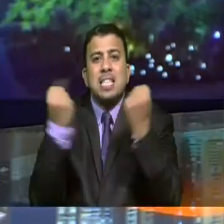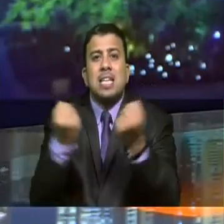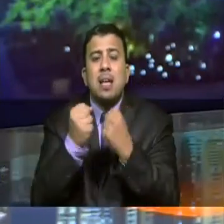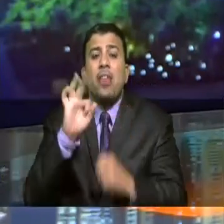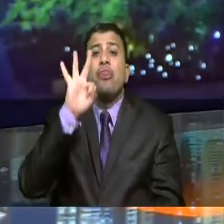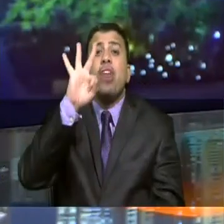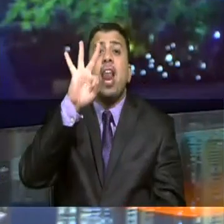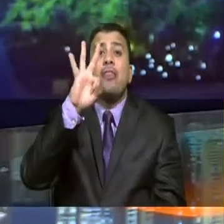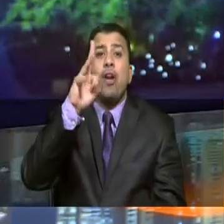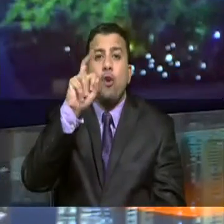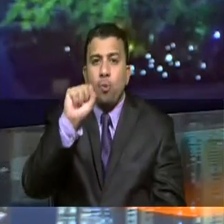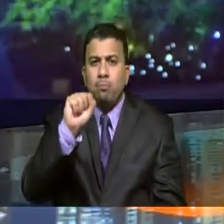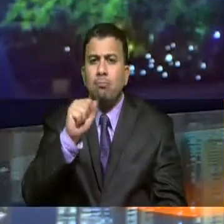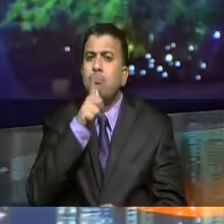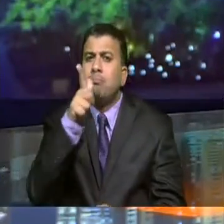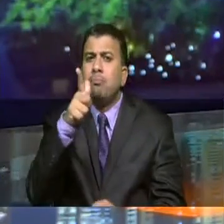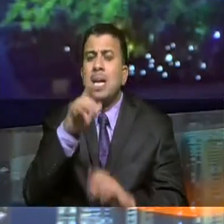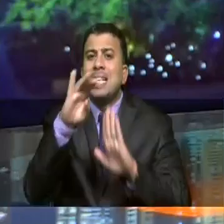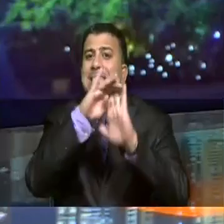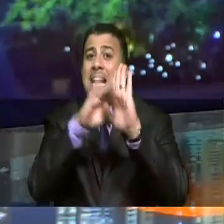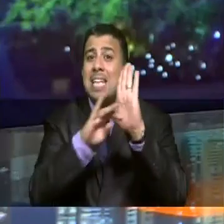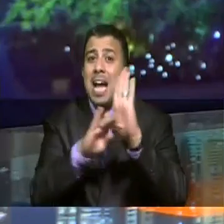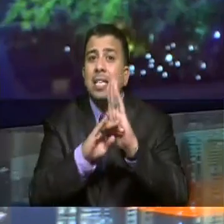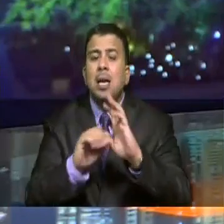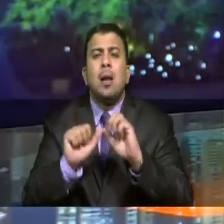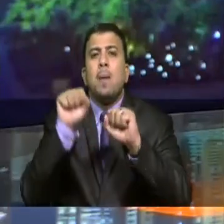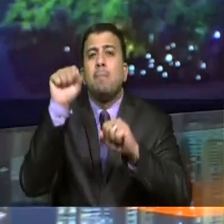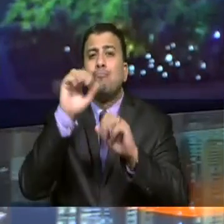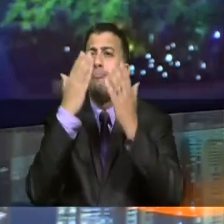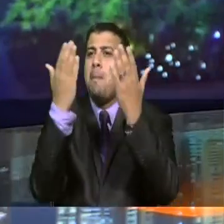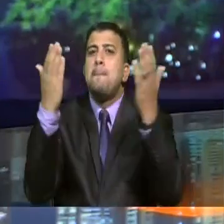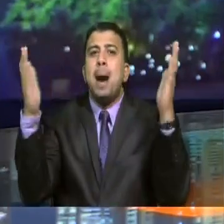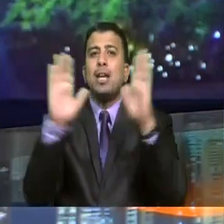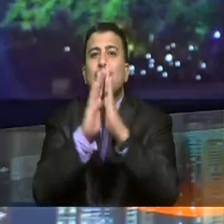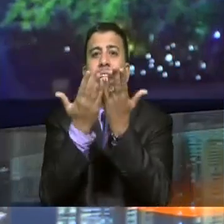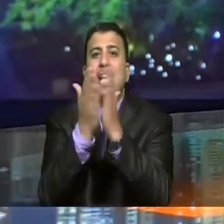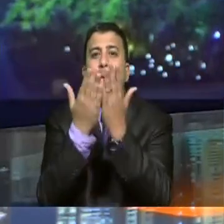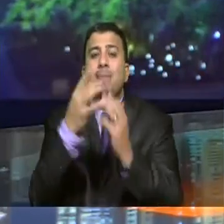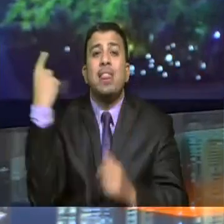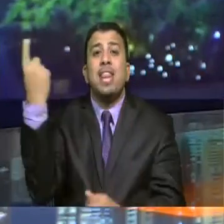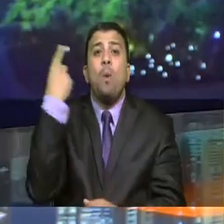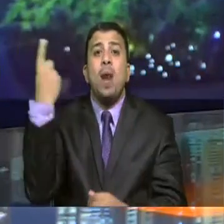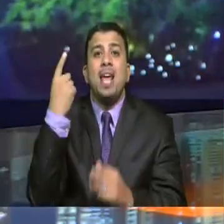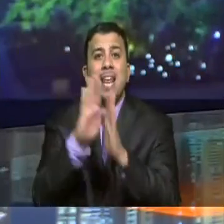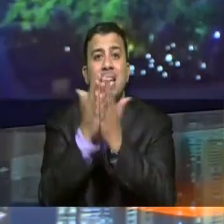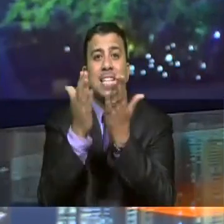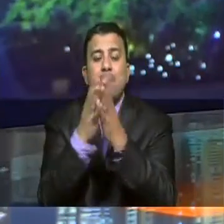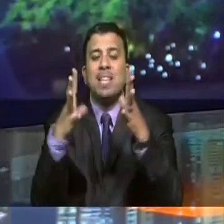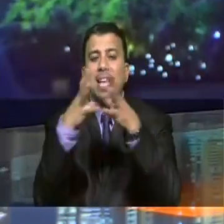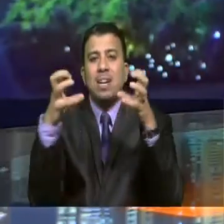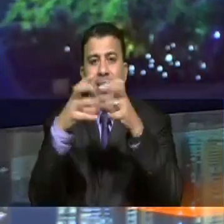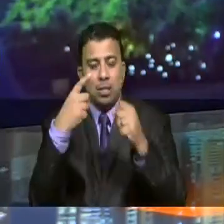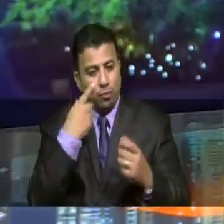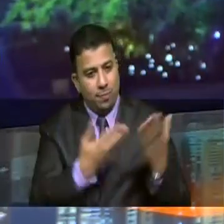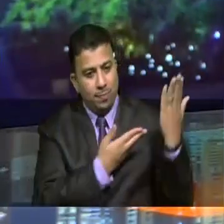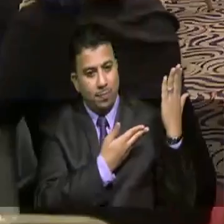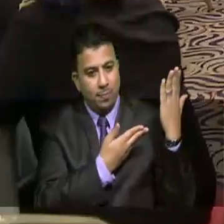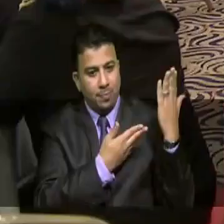مدى 3 أيام، وذلك ضمن استعداداتها لمعرض الشرقة الدولي للكتاب. إلى التفاصيل.